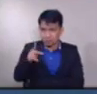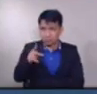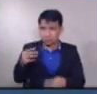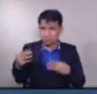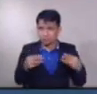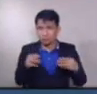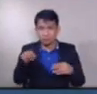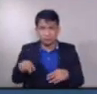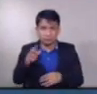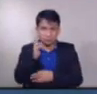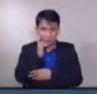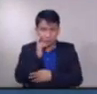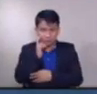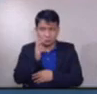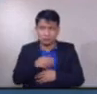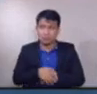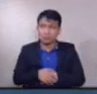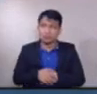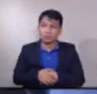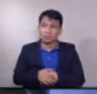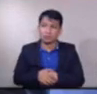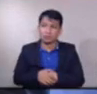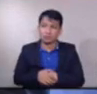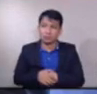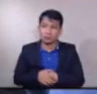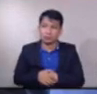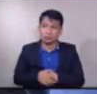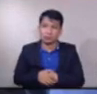on drugs ni Pangulong Duterte.